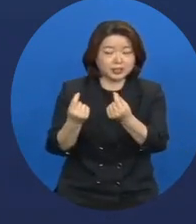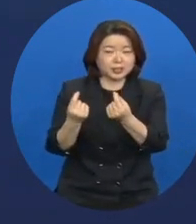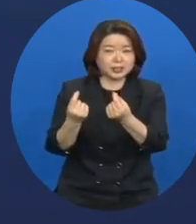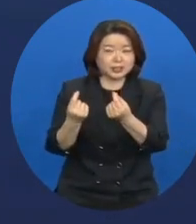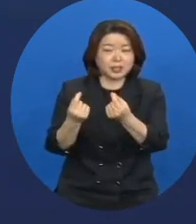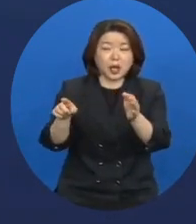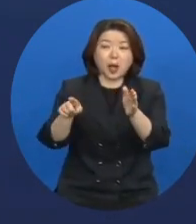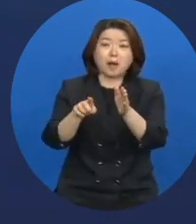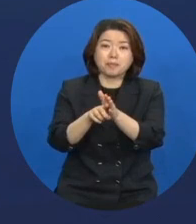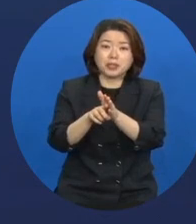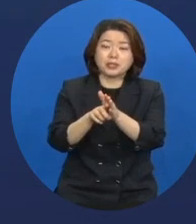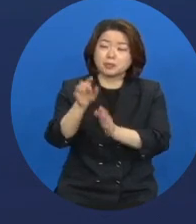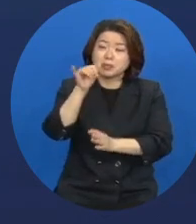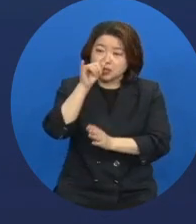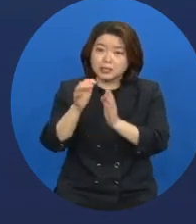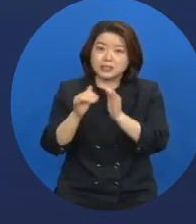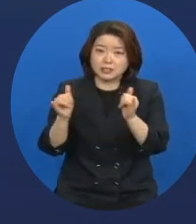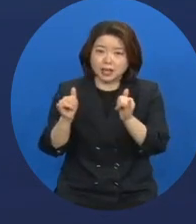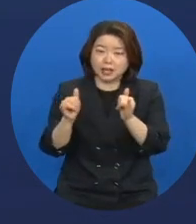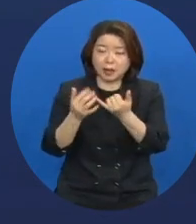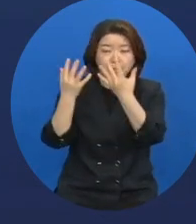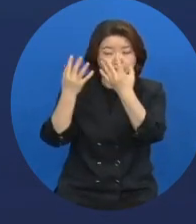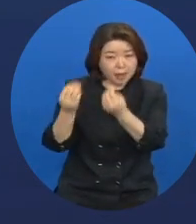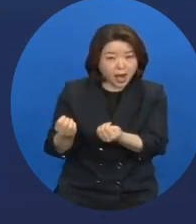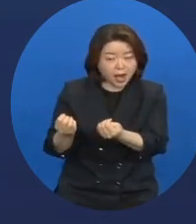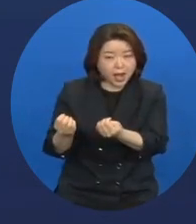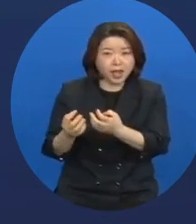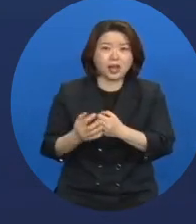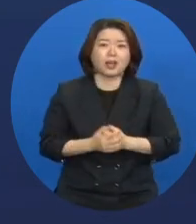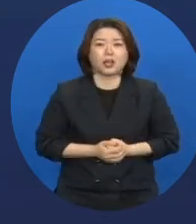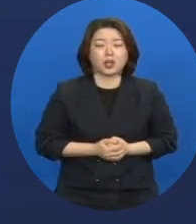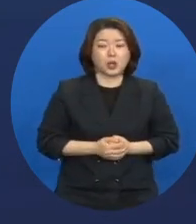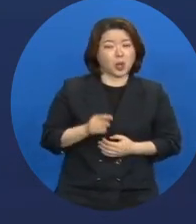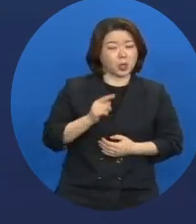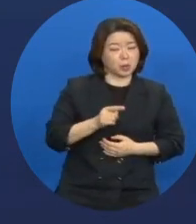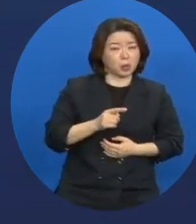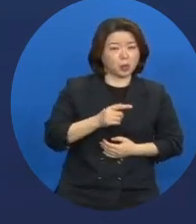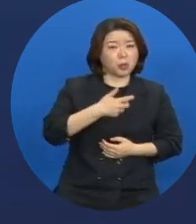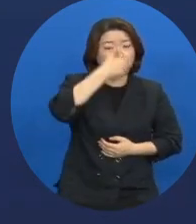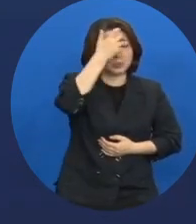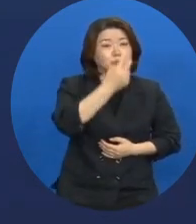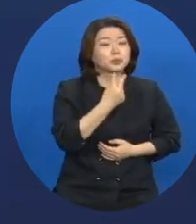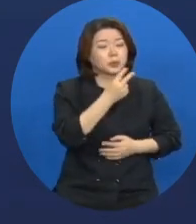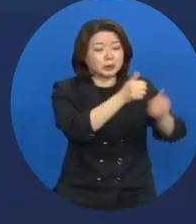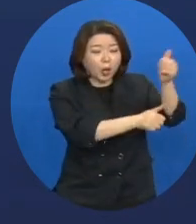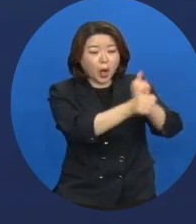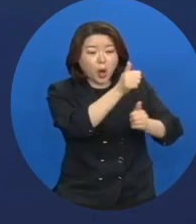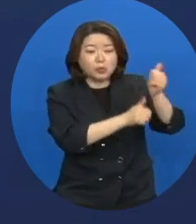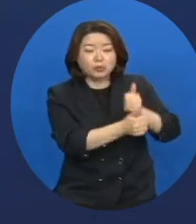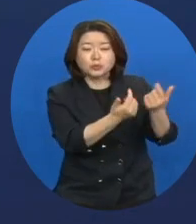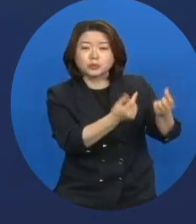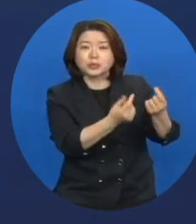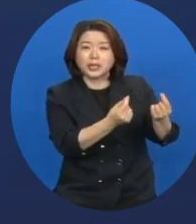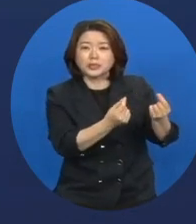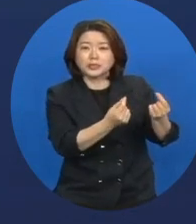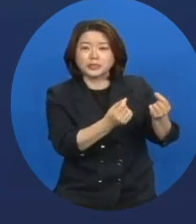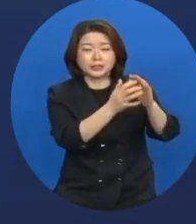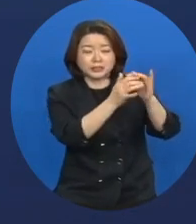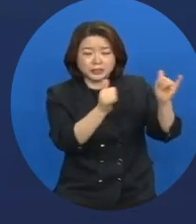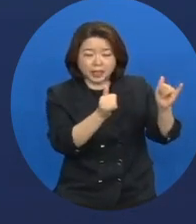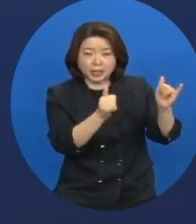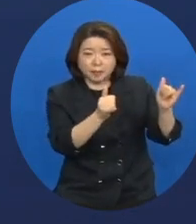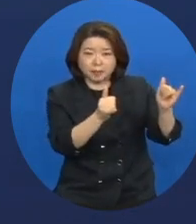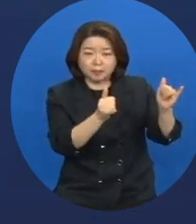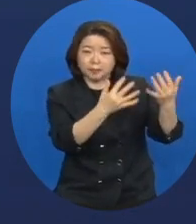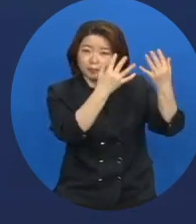같은 믿음이 있는 사람이 많겠습니까? 이 요셉 후손들 같은 그런